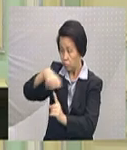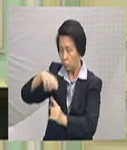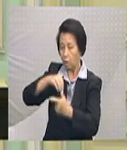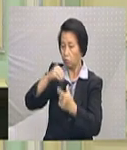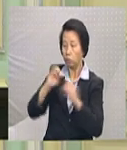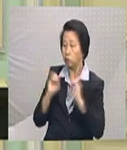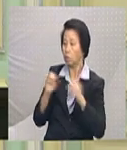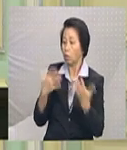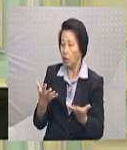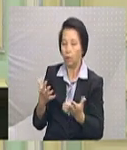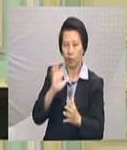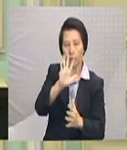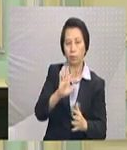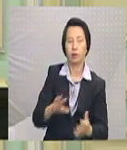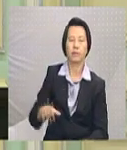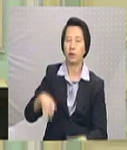tidak ada pasar Ramadan.